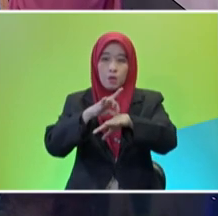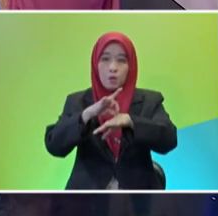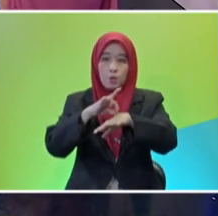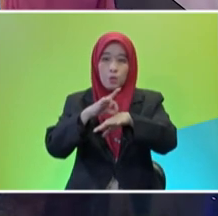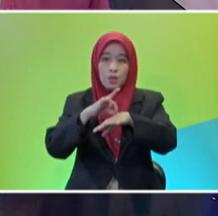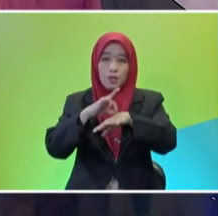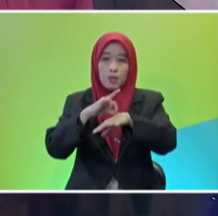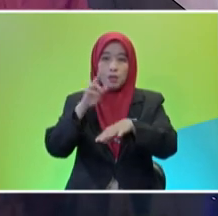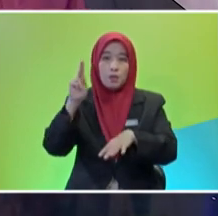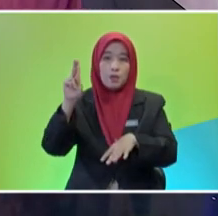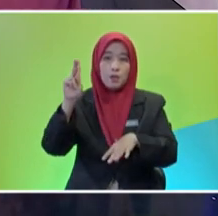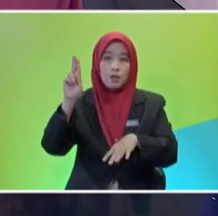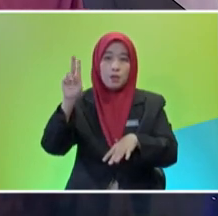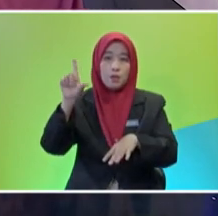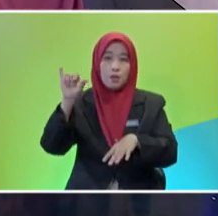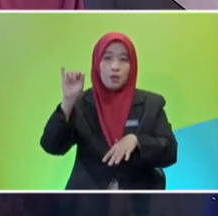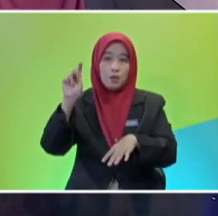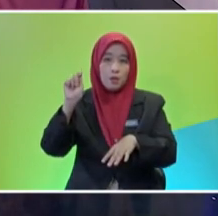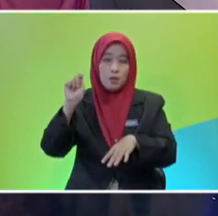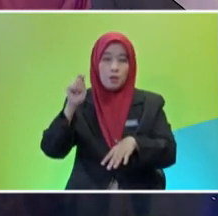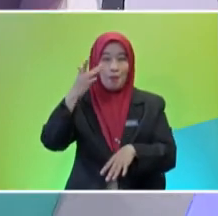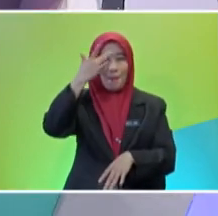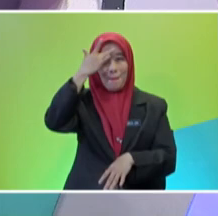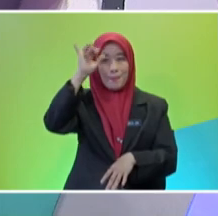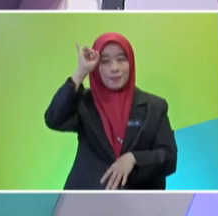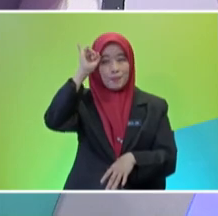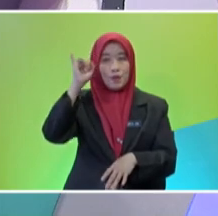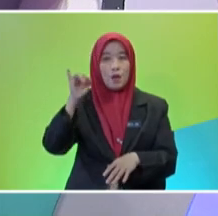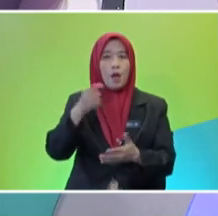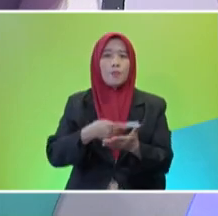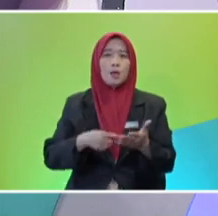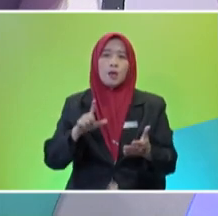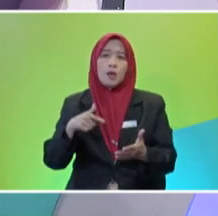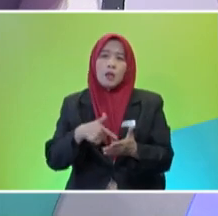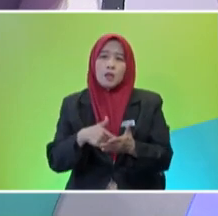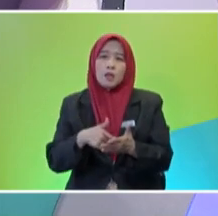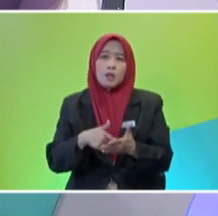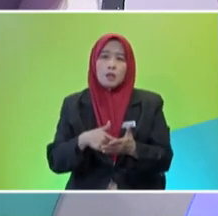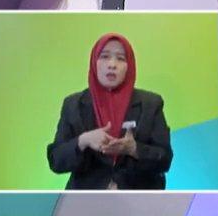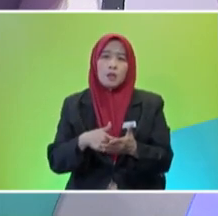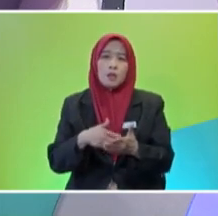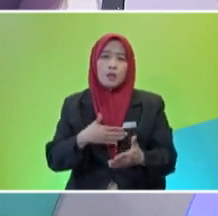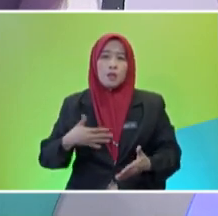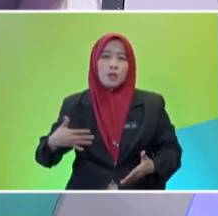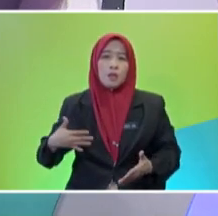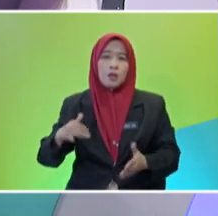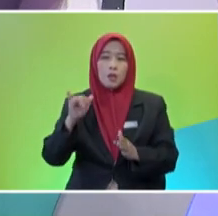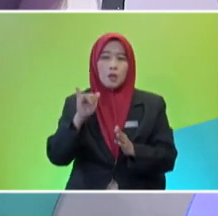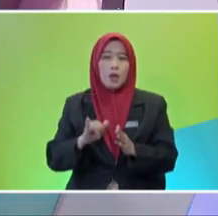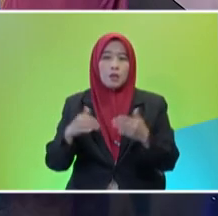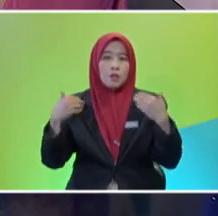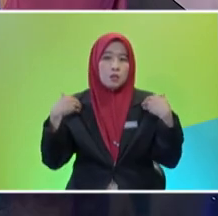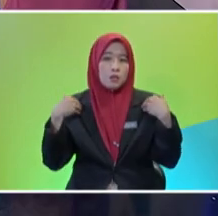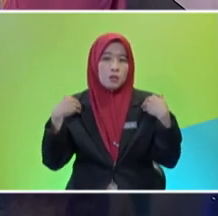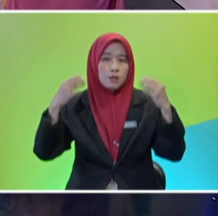untuk pandai Irfan. Okey. Apa lagi deria yang terlibat dalam aktiviti ini? Apa lagi ya?